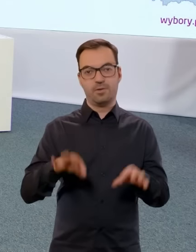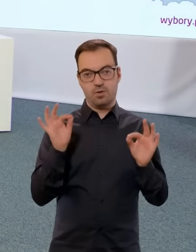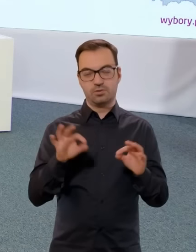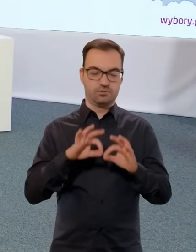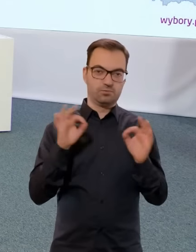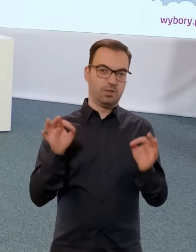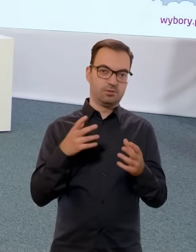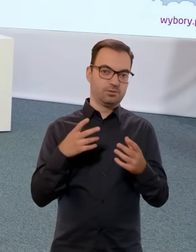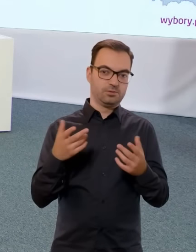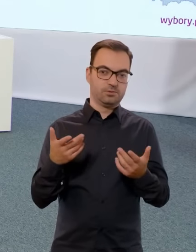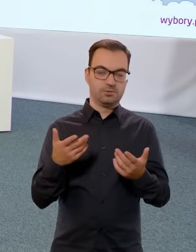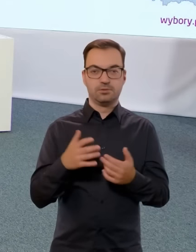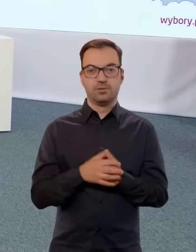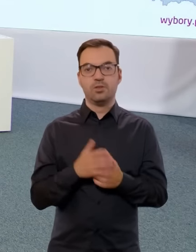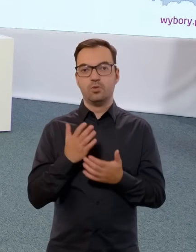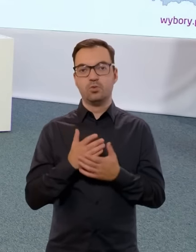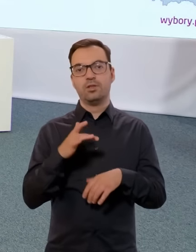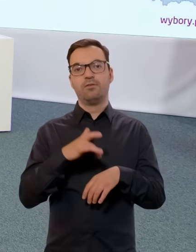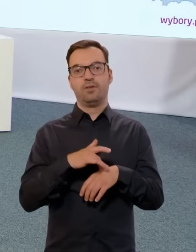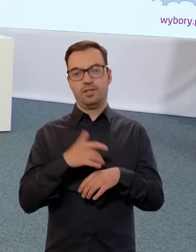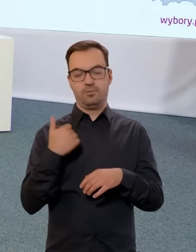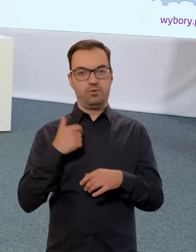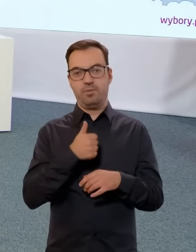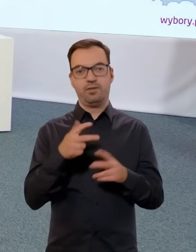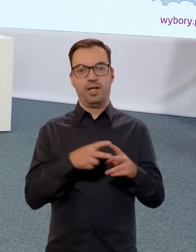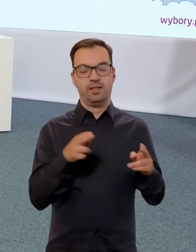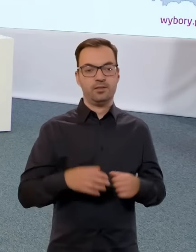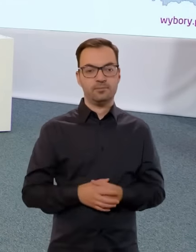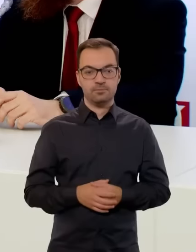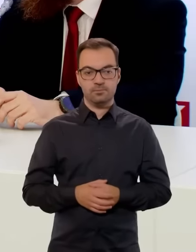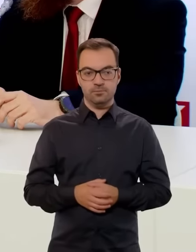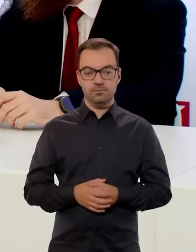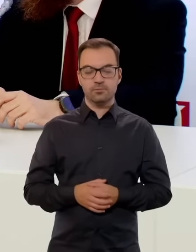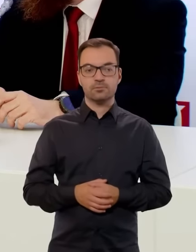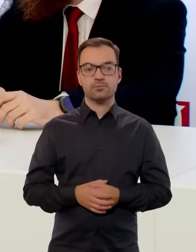wybory, a takim, w których sprawa się rozstrzygnęła w pierwszej turze?